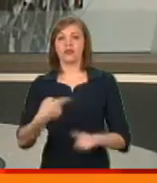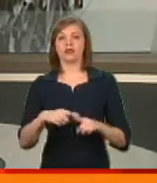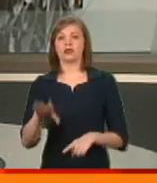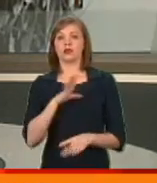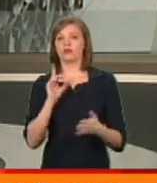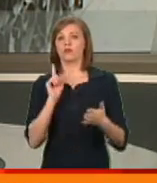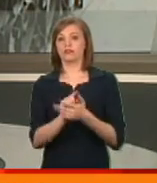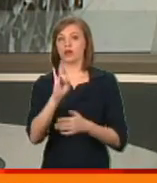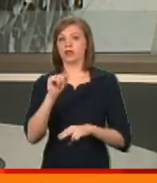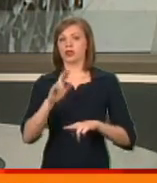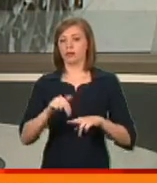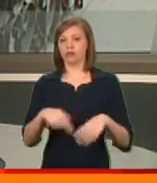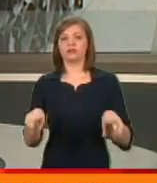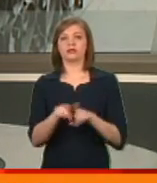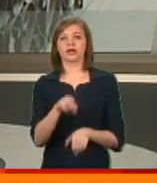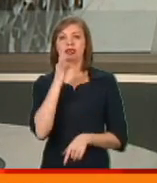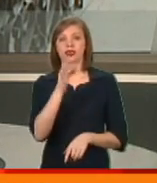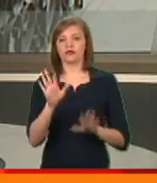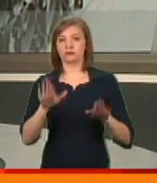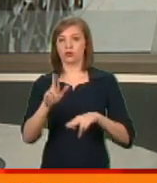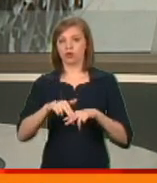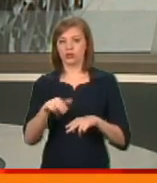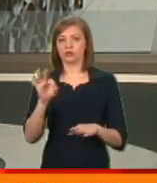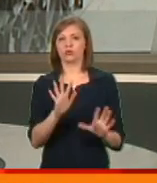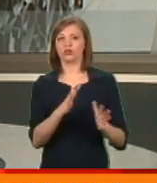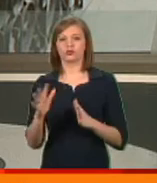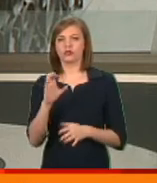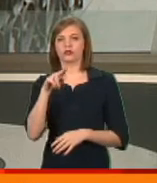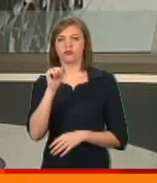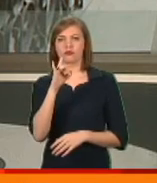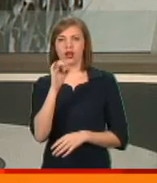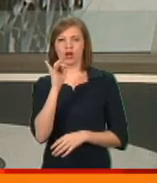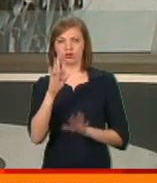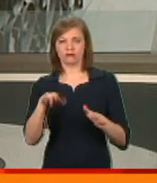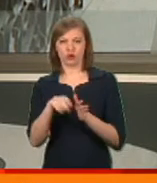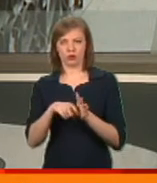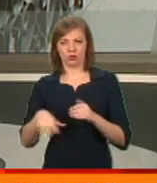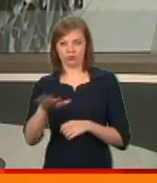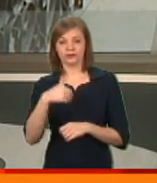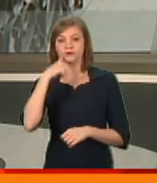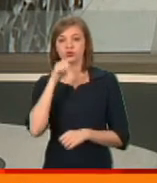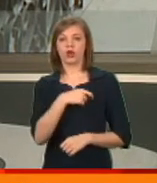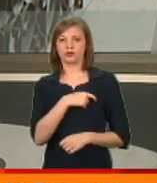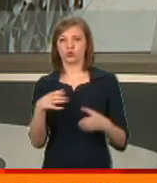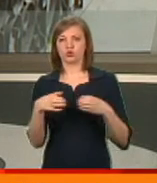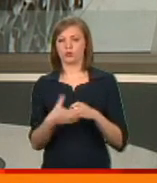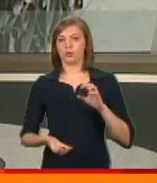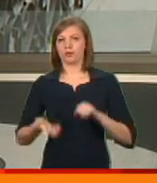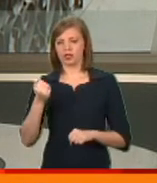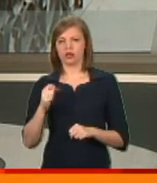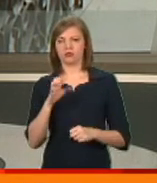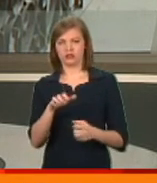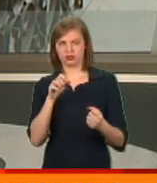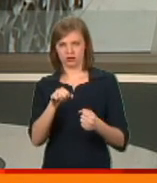Це був напад на правоохоронців. Таке заявили в поліції про інцидент з Парасюком на Донбасі. Вчора депутат з групою підтримки з